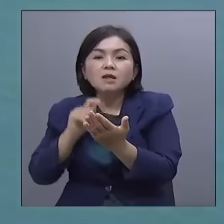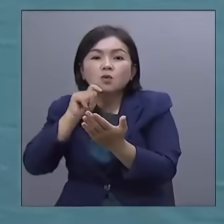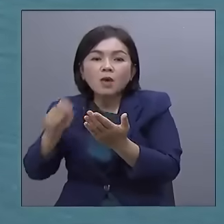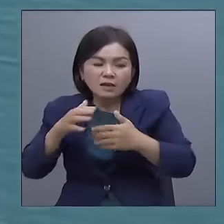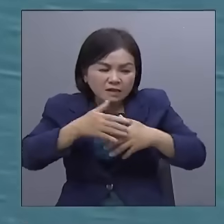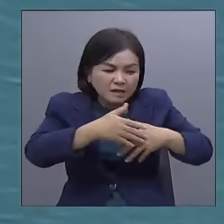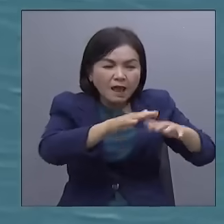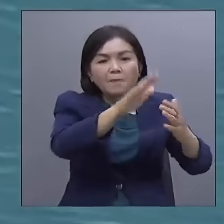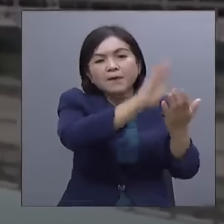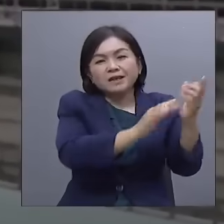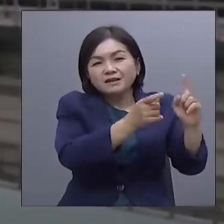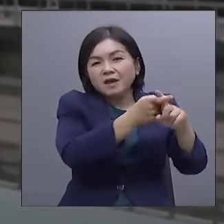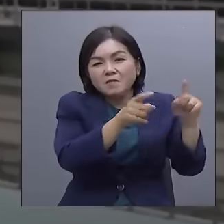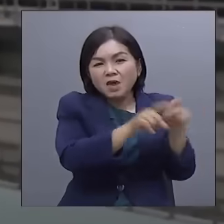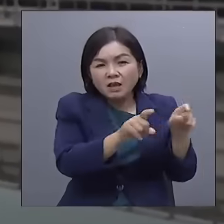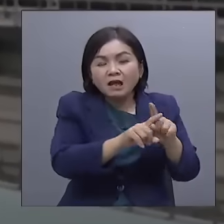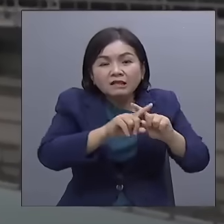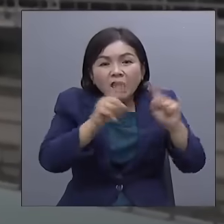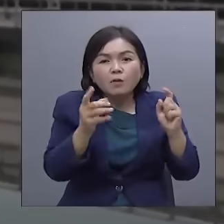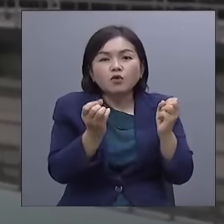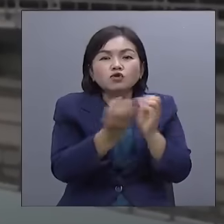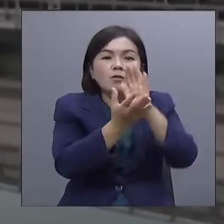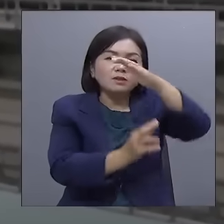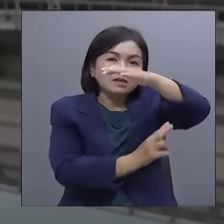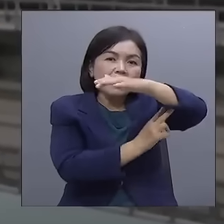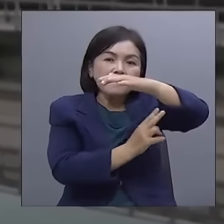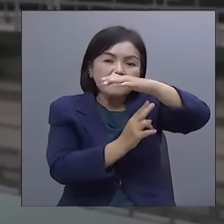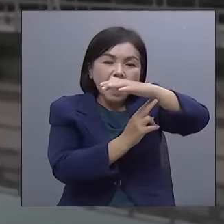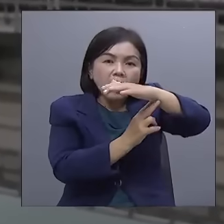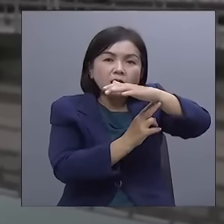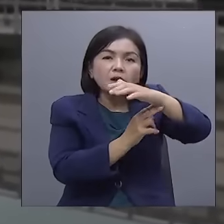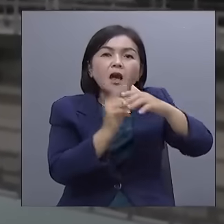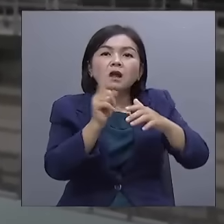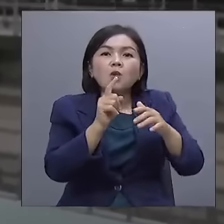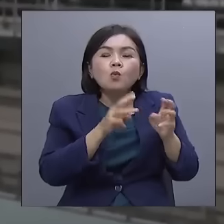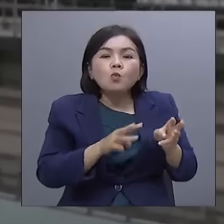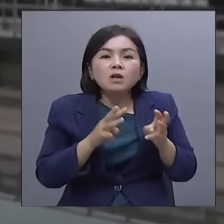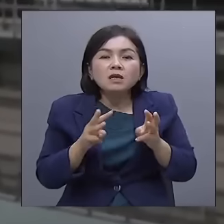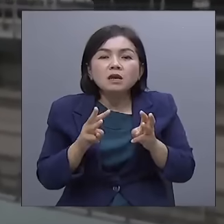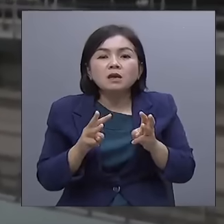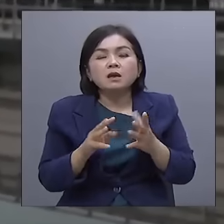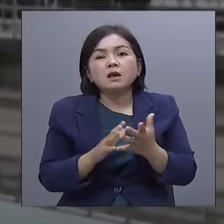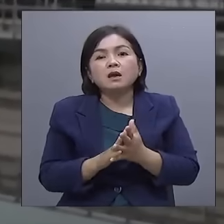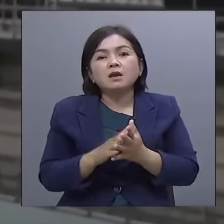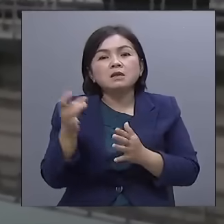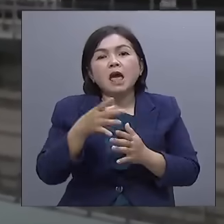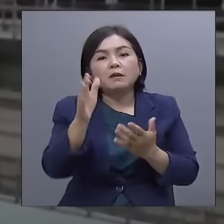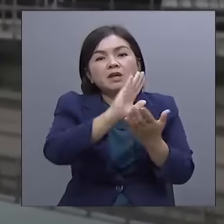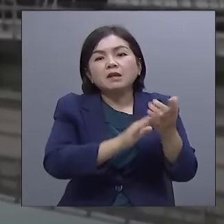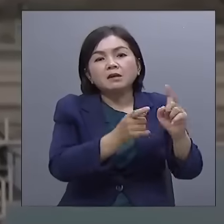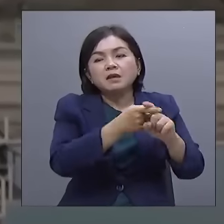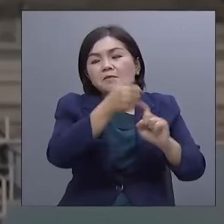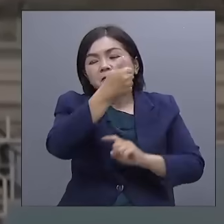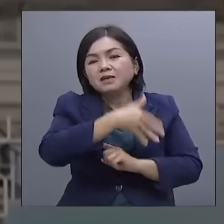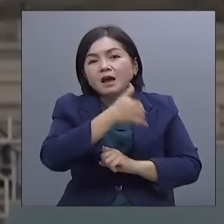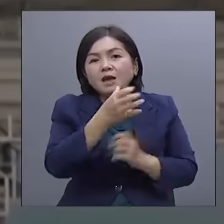ค่ะแต่ความเสียหายที่เกิดขึ้นกับสภาในรอบนี้อาจทำให้ความหวังที่จะตัดกำลังรัสเซียไม่สำริดผลเท่าไรนะเพราะ